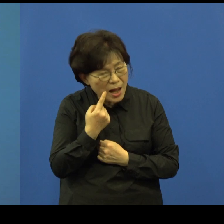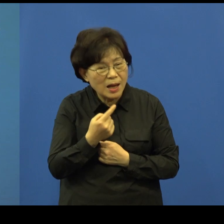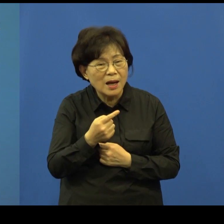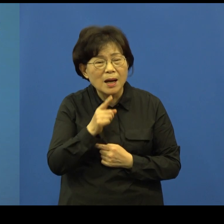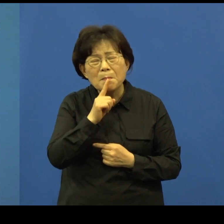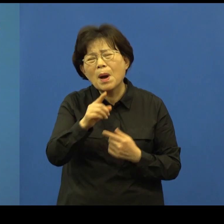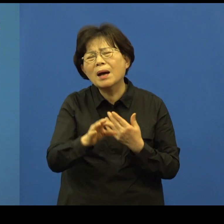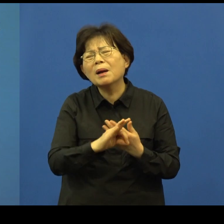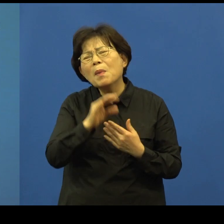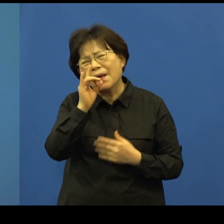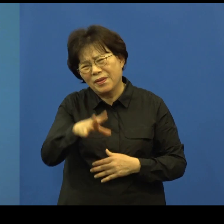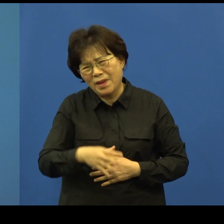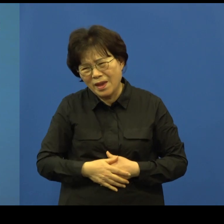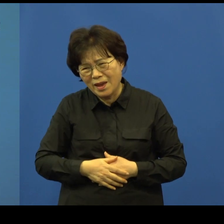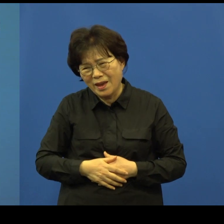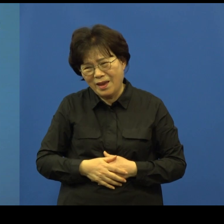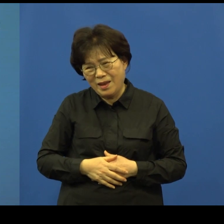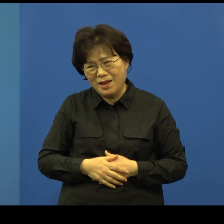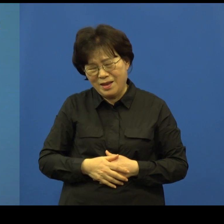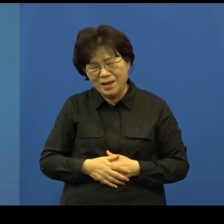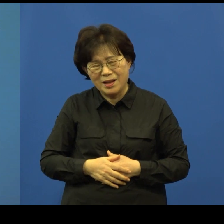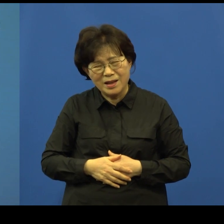공부하는데 학생이 박살을 내버린 거예요.